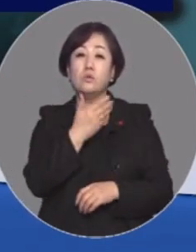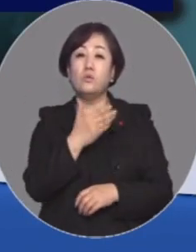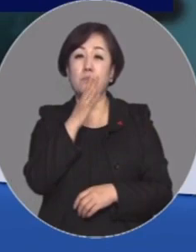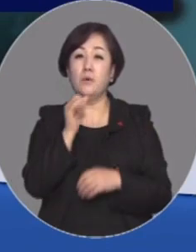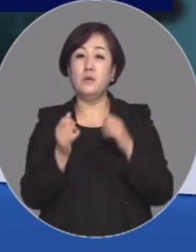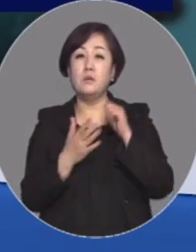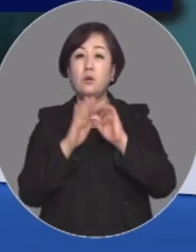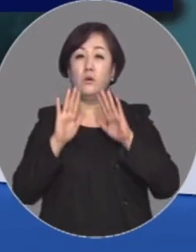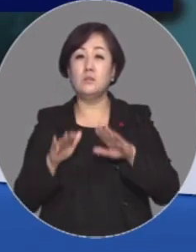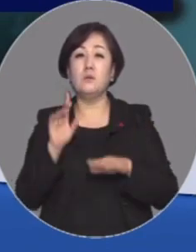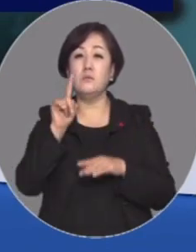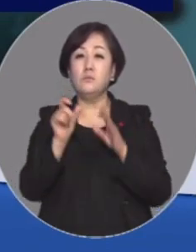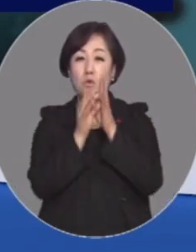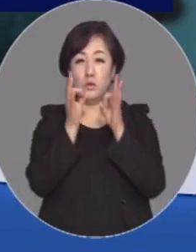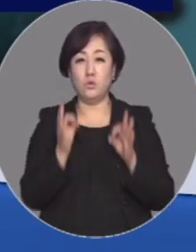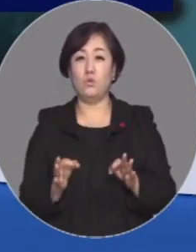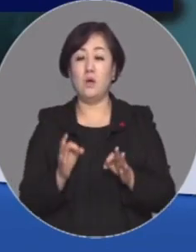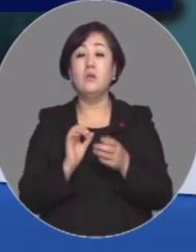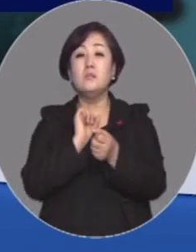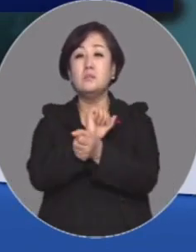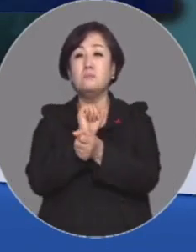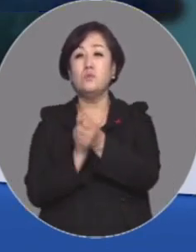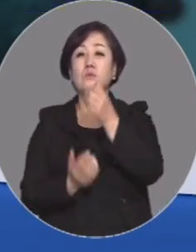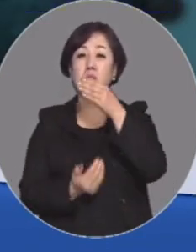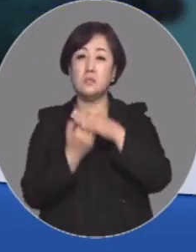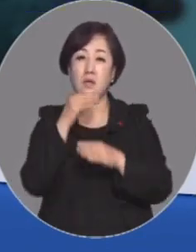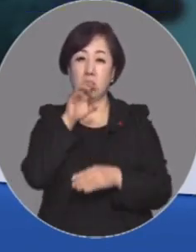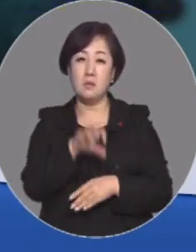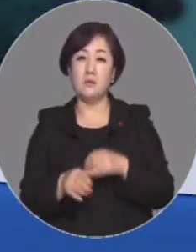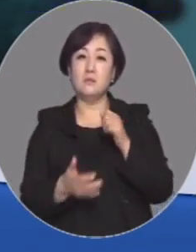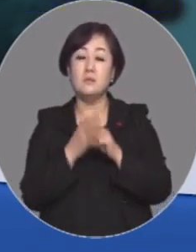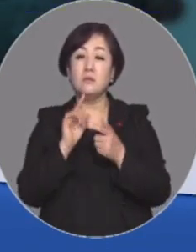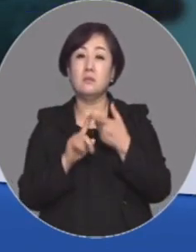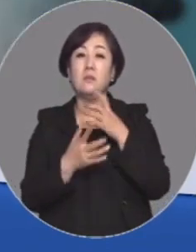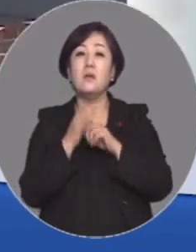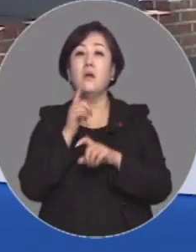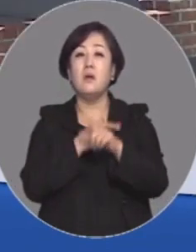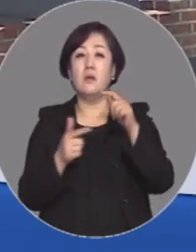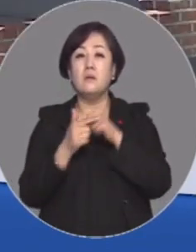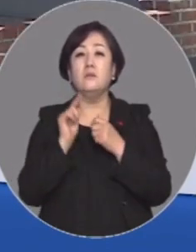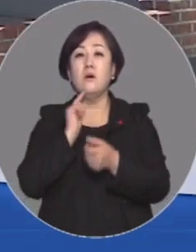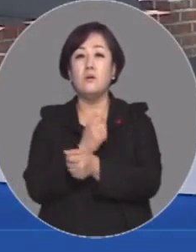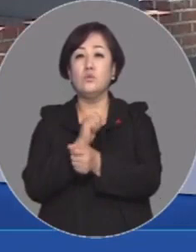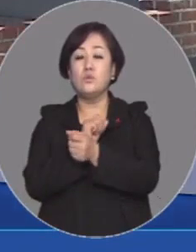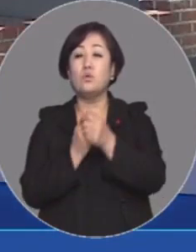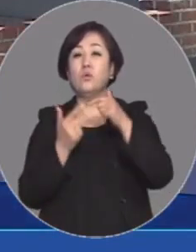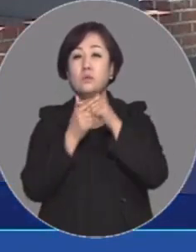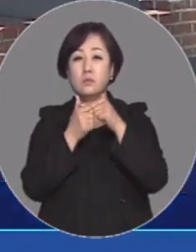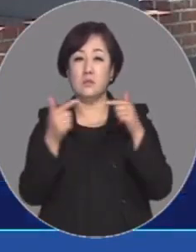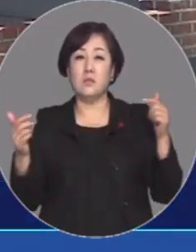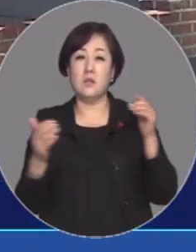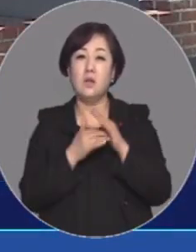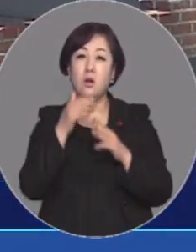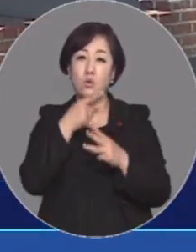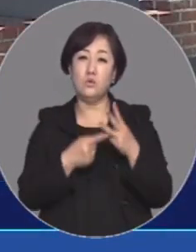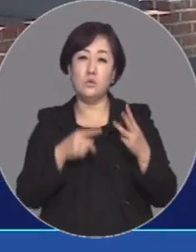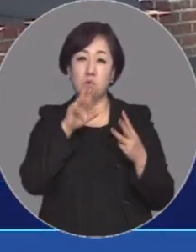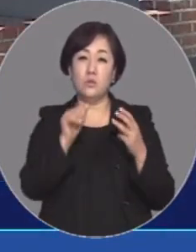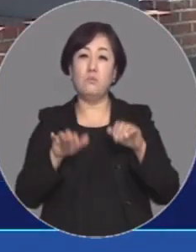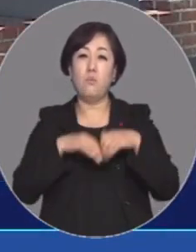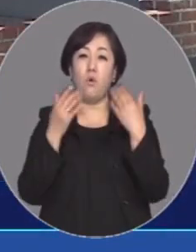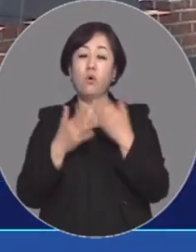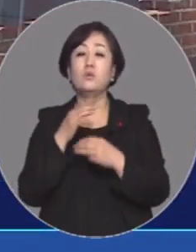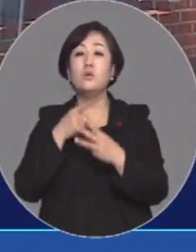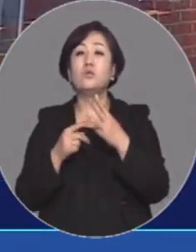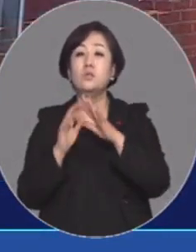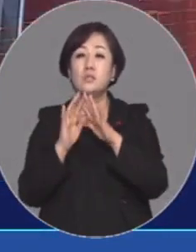59%가 최근 보름 동안에 집중됐습니다. 이렇게 코로나19가 무서운 속도로 확산하자 울주군이 전